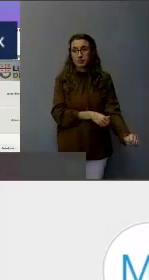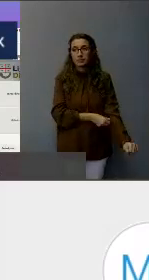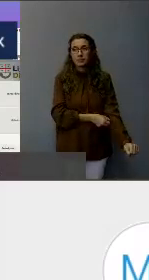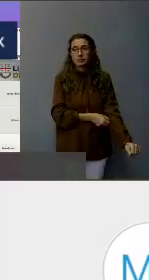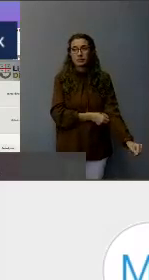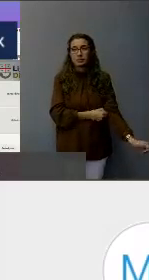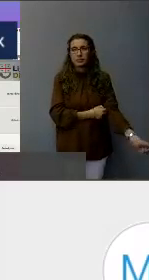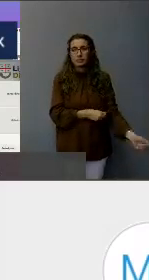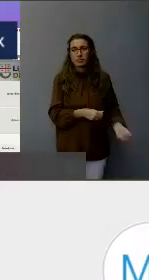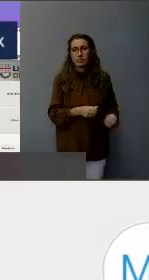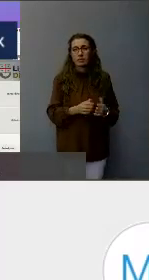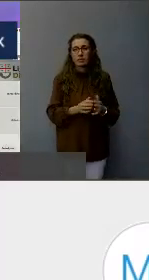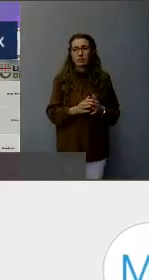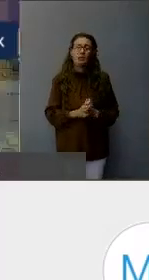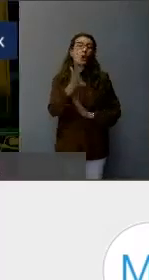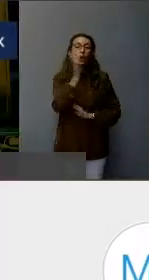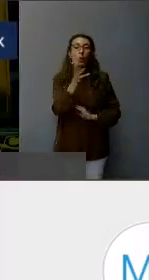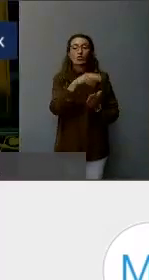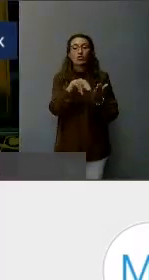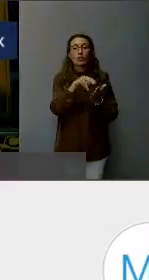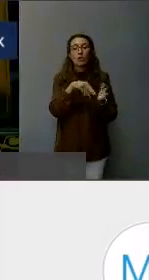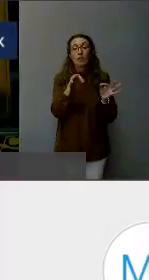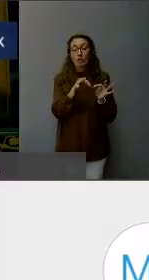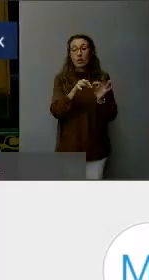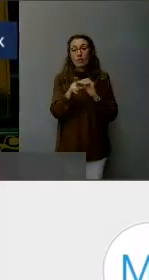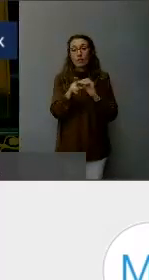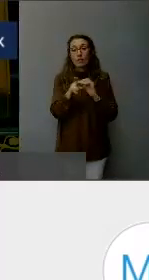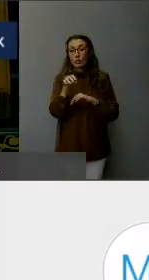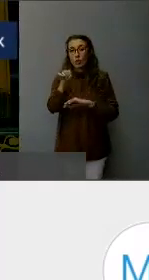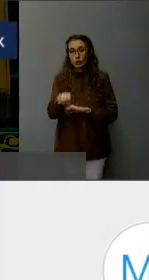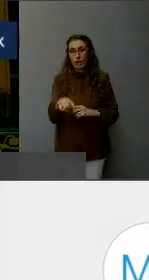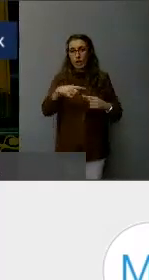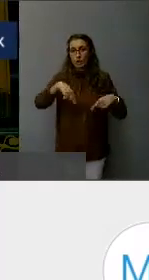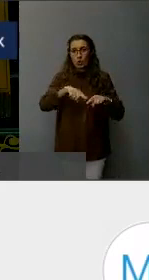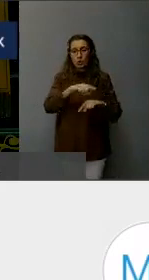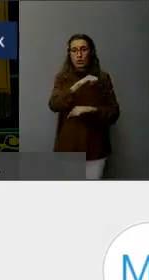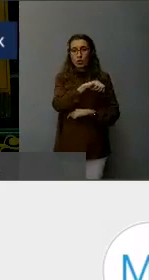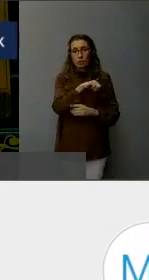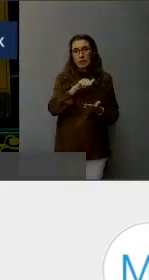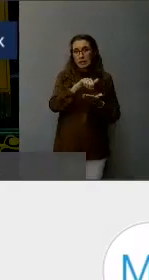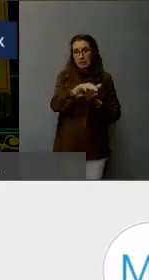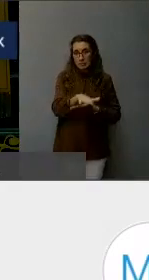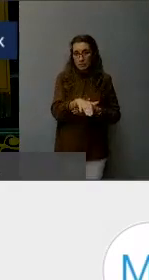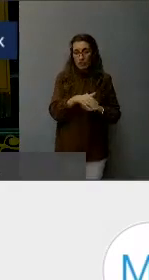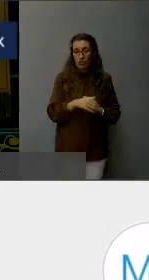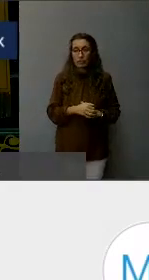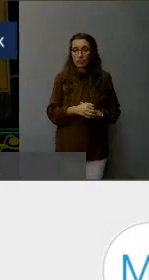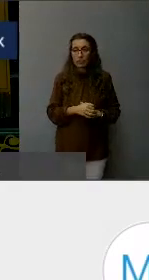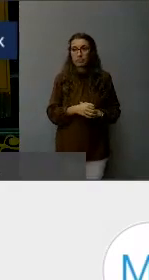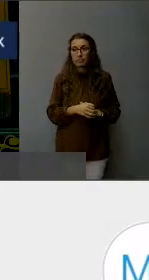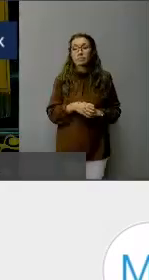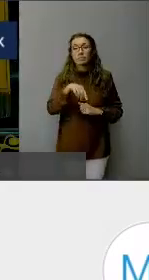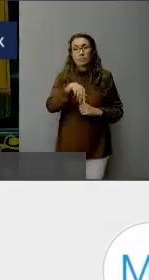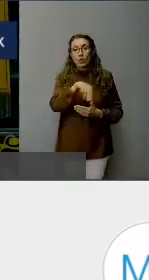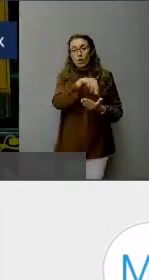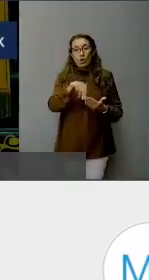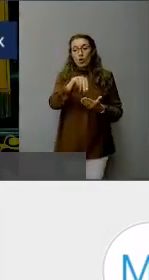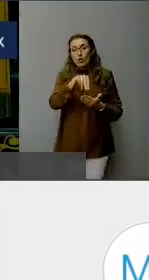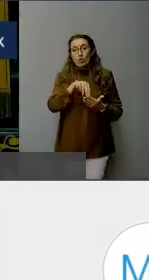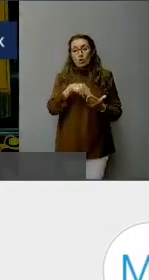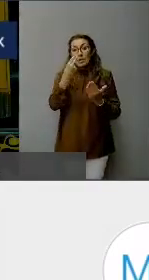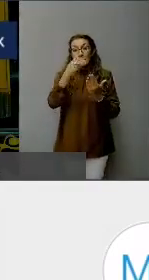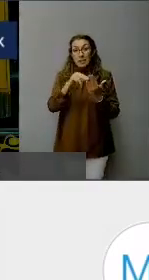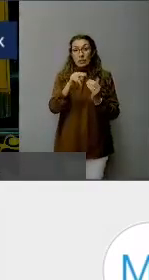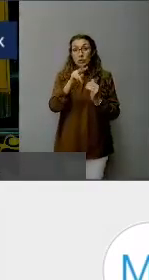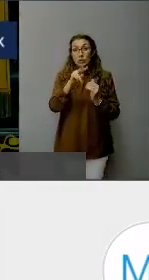e 15 veroli 22 contrari consiglio comunale respingere 205 poco in votazione l'emendamento